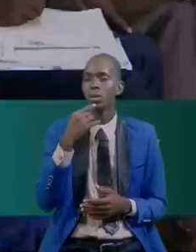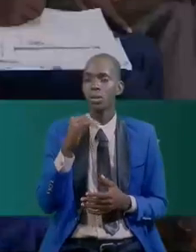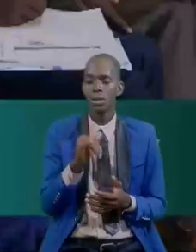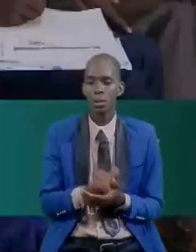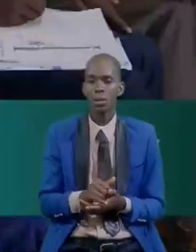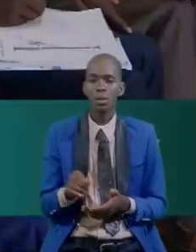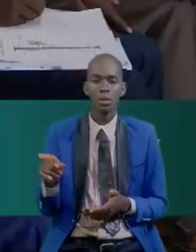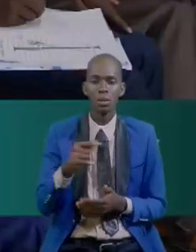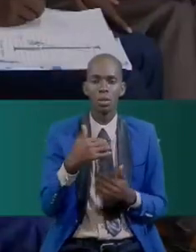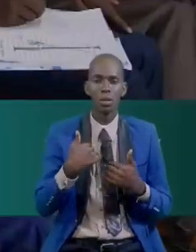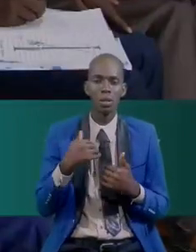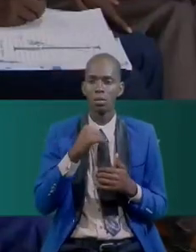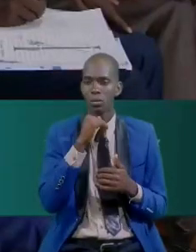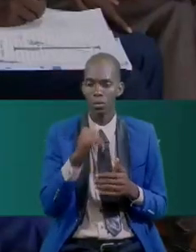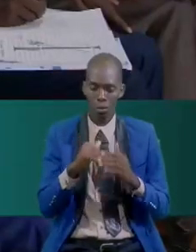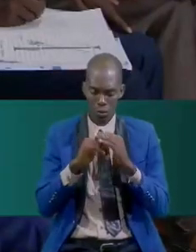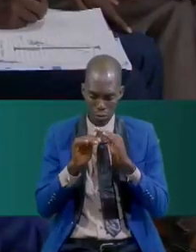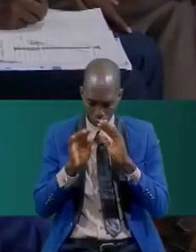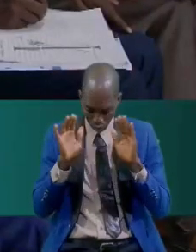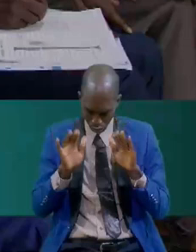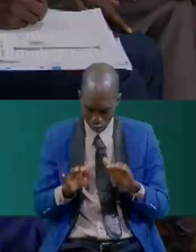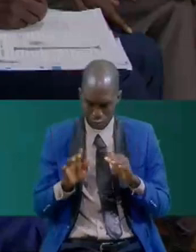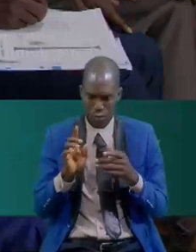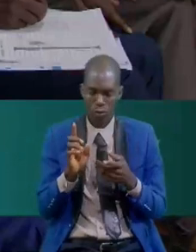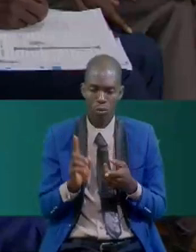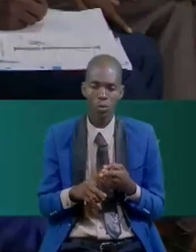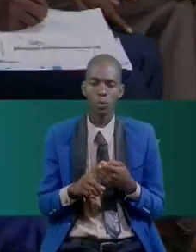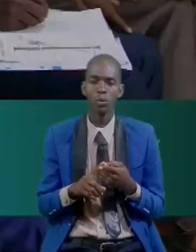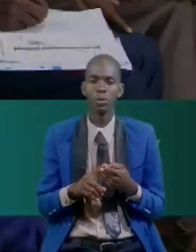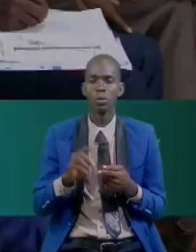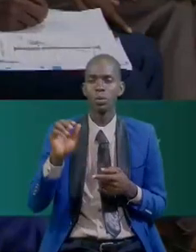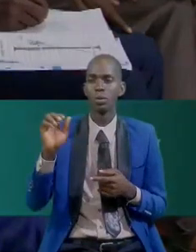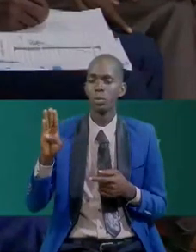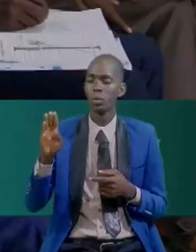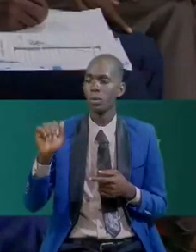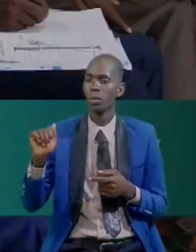pas fléchi devant Baal. Mais Élie ne le